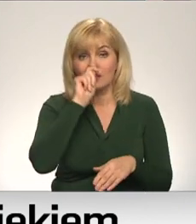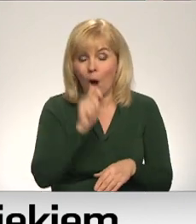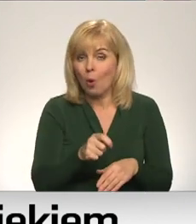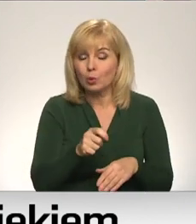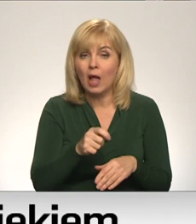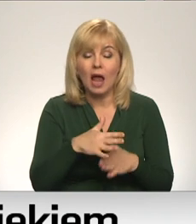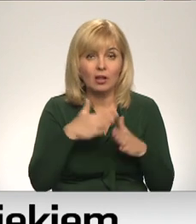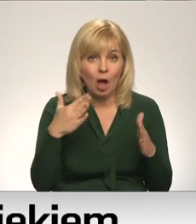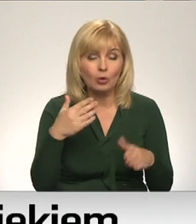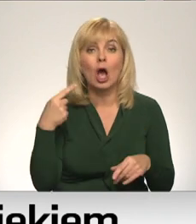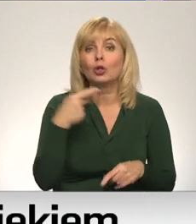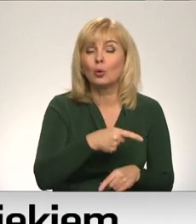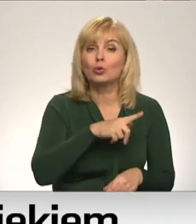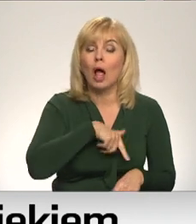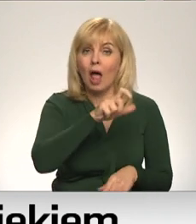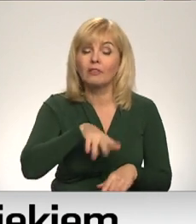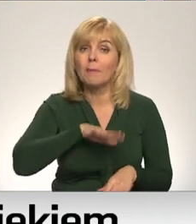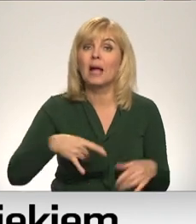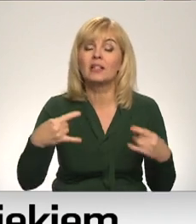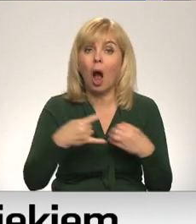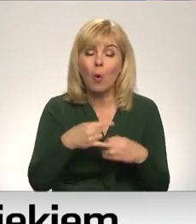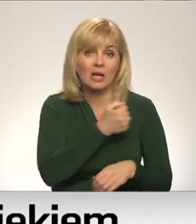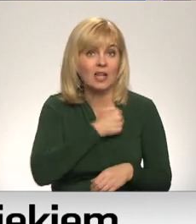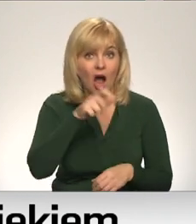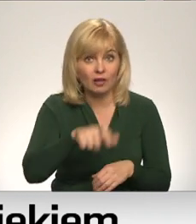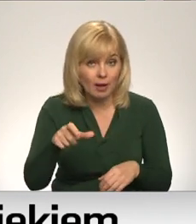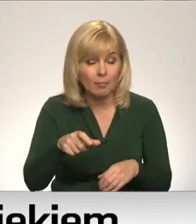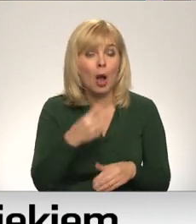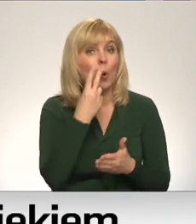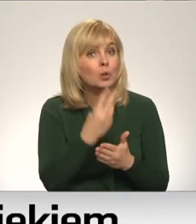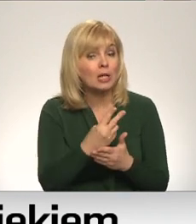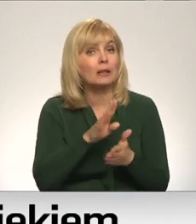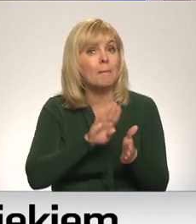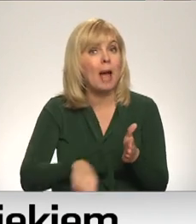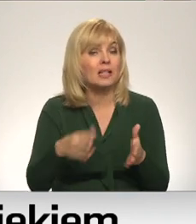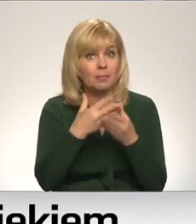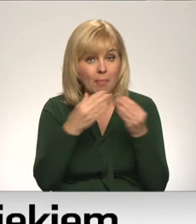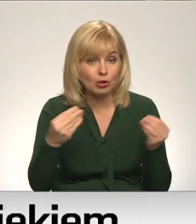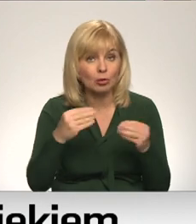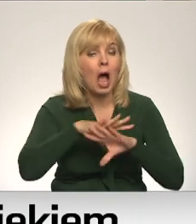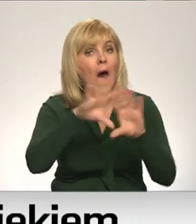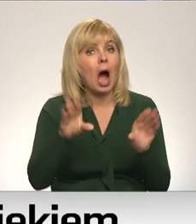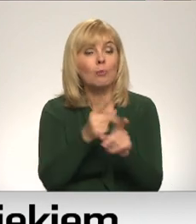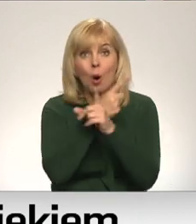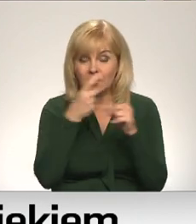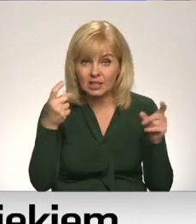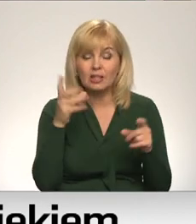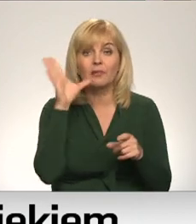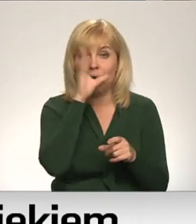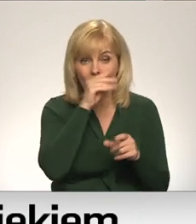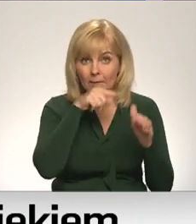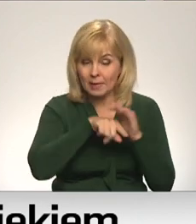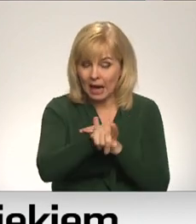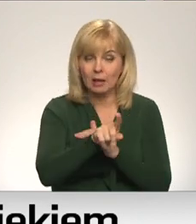pēc kaujām ap 1000 latviešu karavīru tika uzskatīti par bezvēsts pazudušiem. Apkopotās ziņas drīzumā būs pieejams